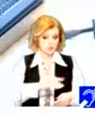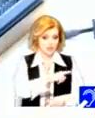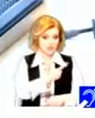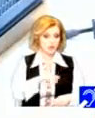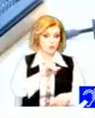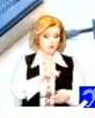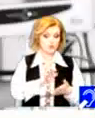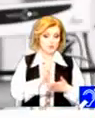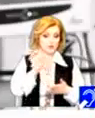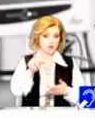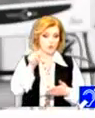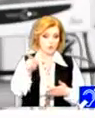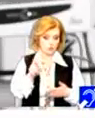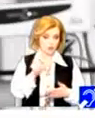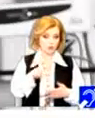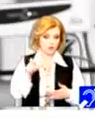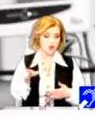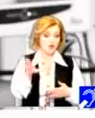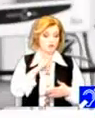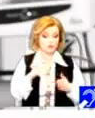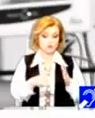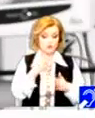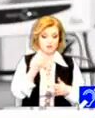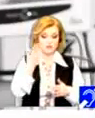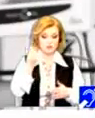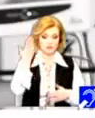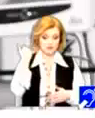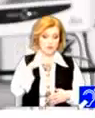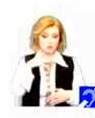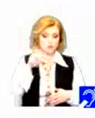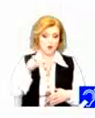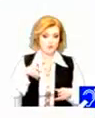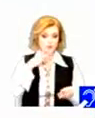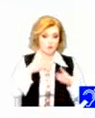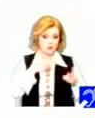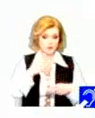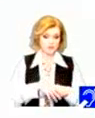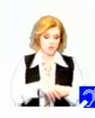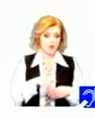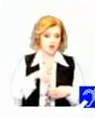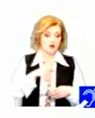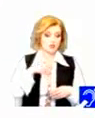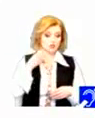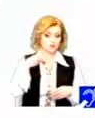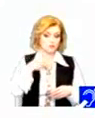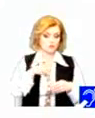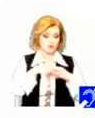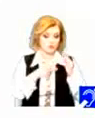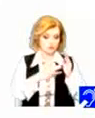își trimiteau pacienții. Totul a ieșit la iveală după ce zilele trecute mai mulți pacienți s-au plâns. Încă din 2008, femeia